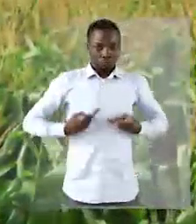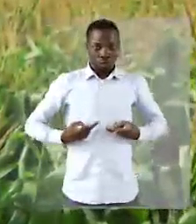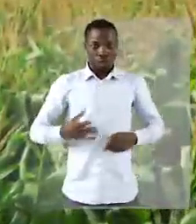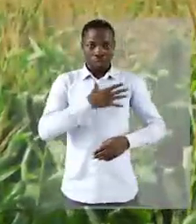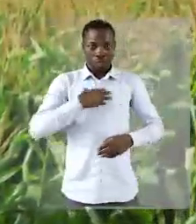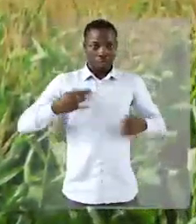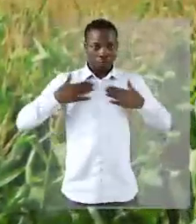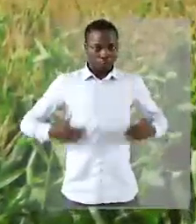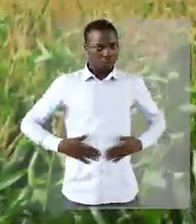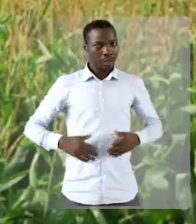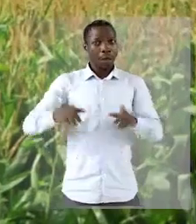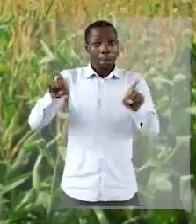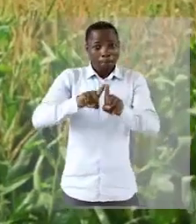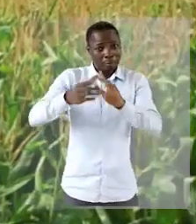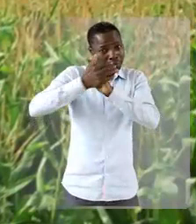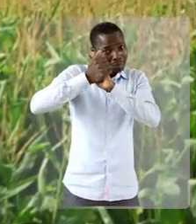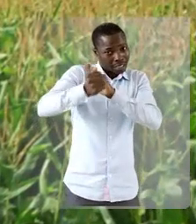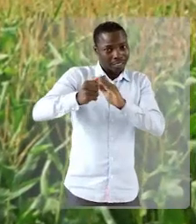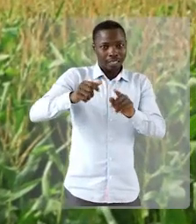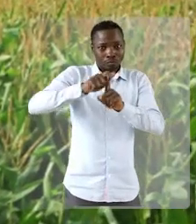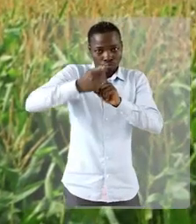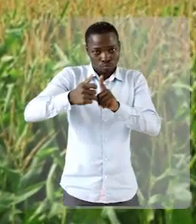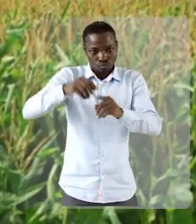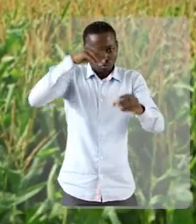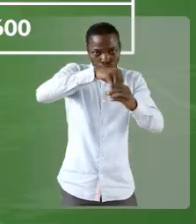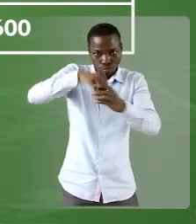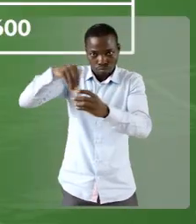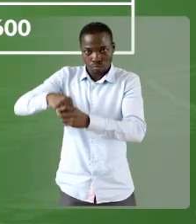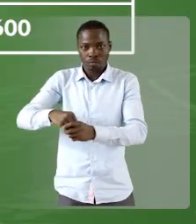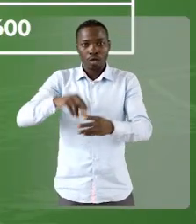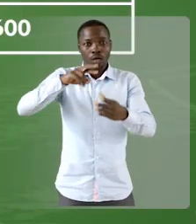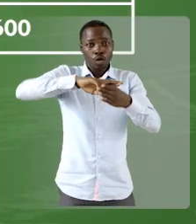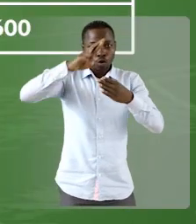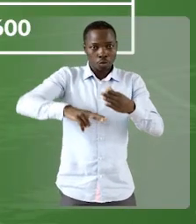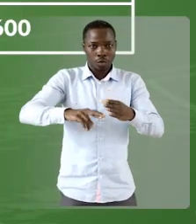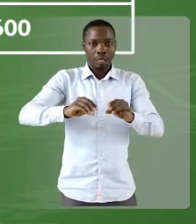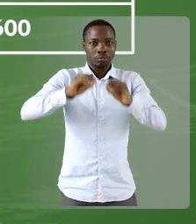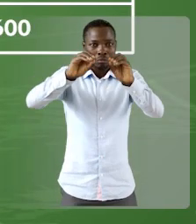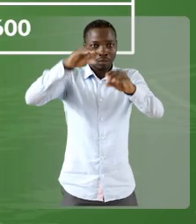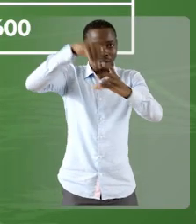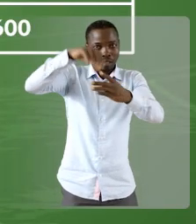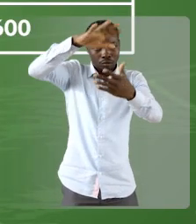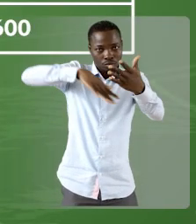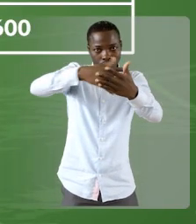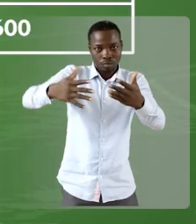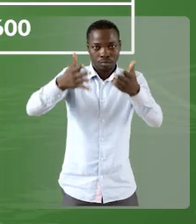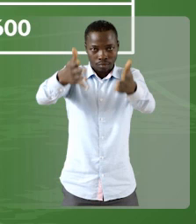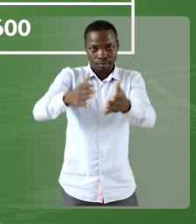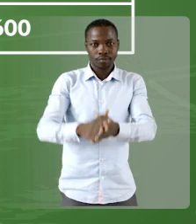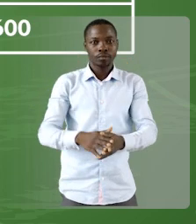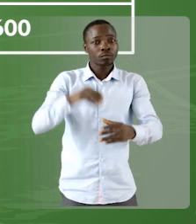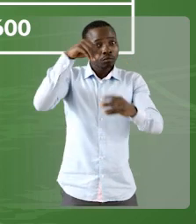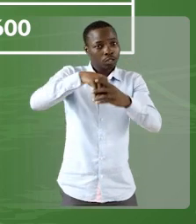Les résultats obtenus sont consignés dans le tableau ci-dessous. Alors, nous avons le